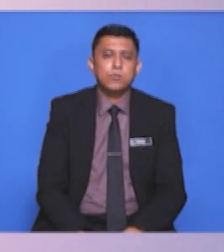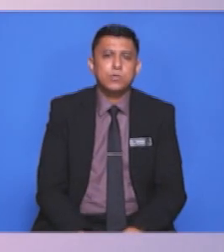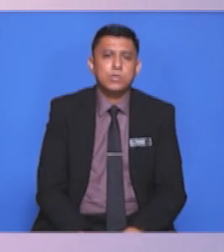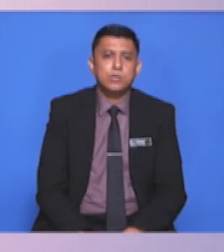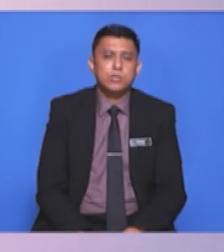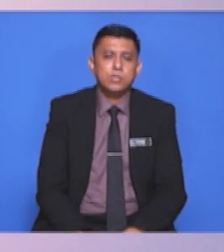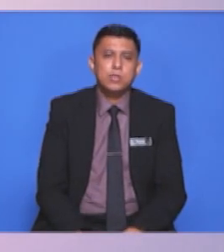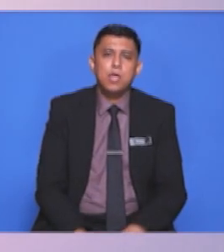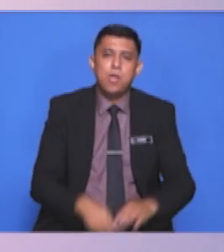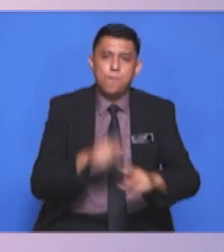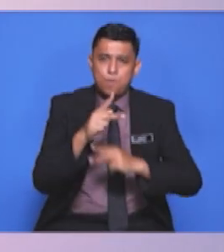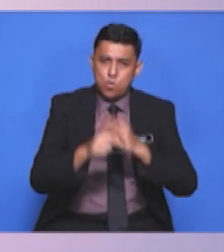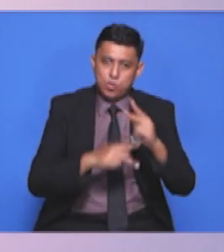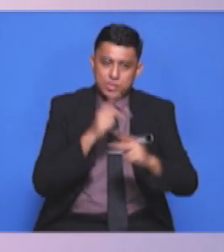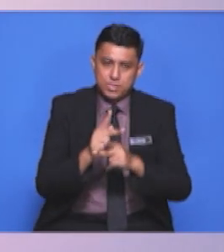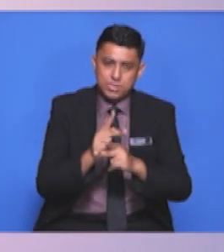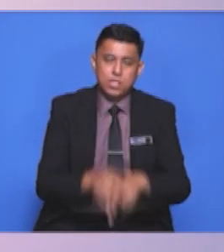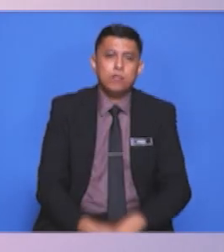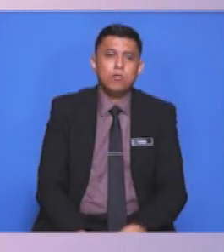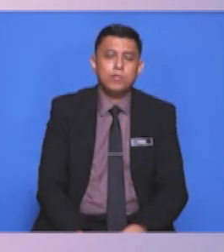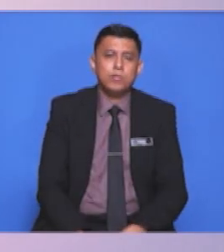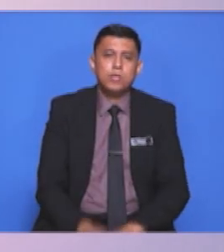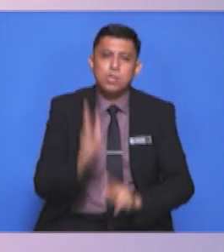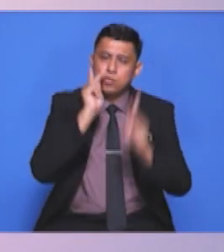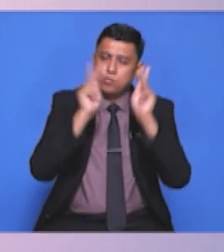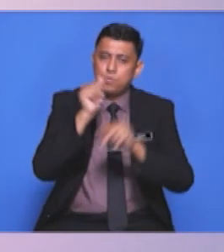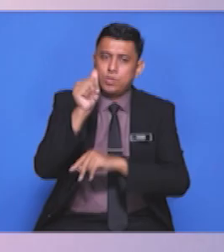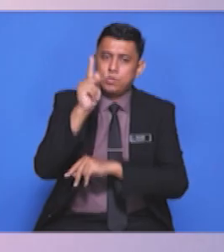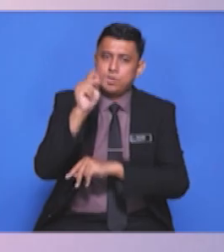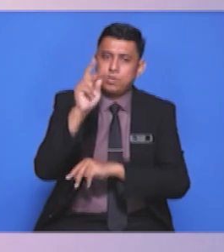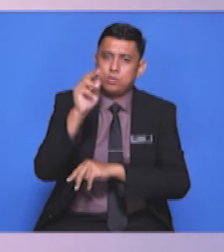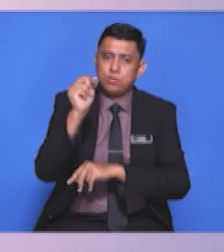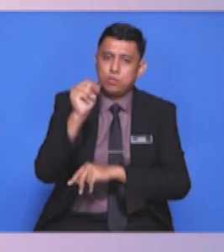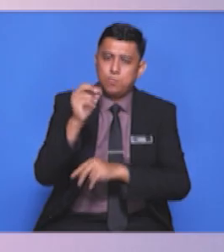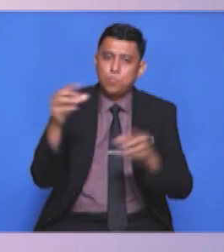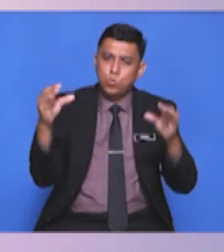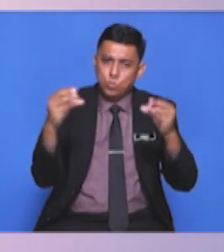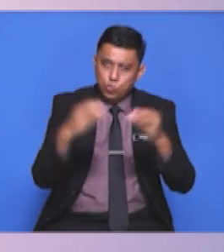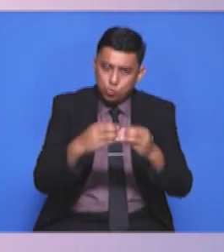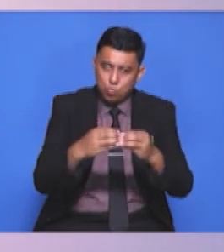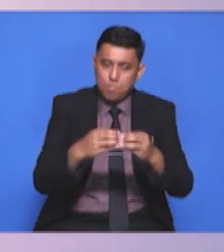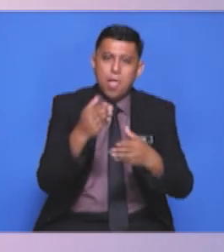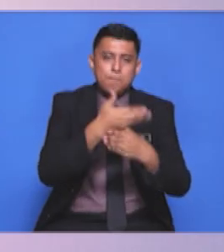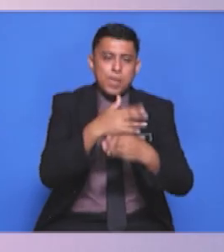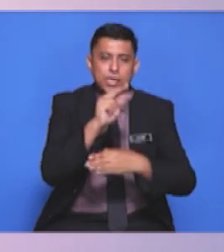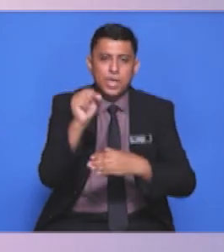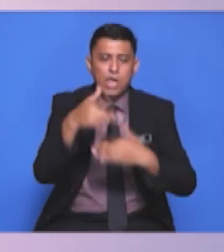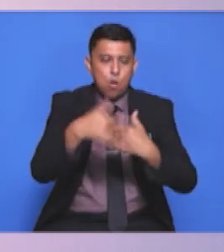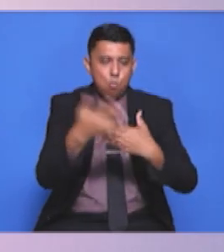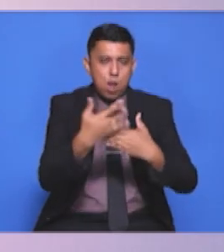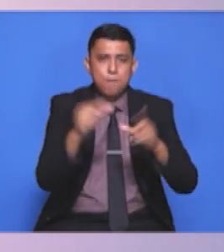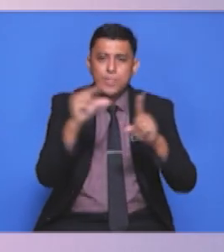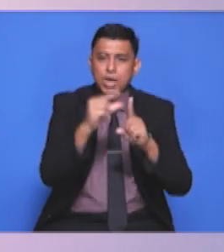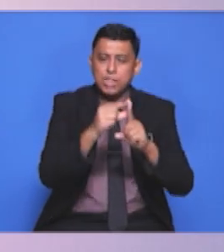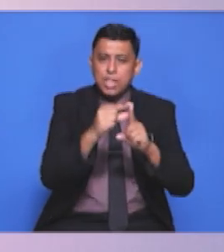melalui proses kata akronim cantuman bahagian awal perkataan pertama